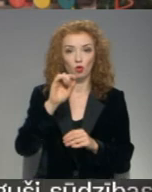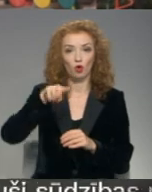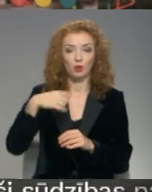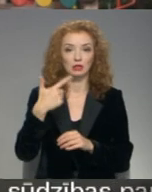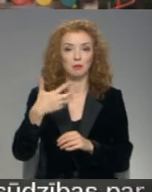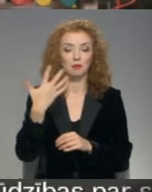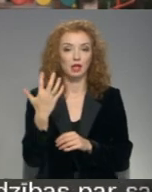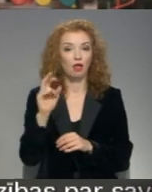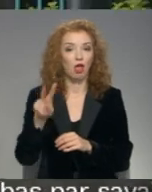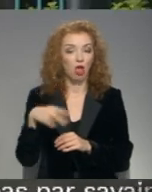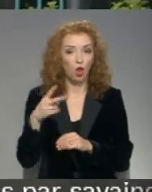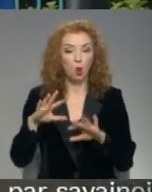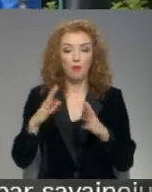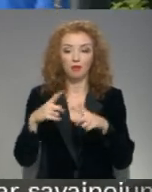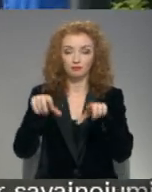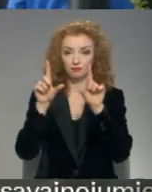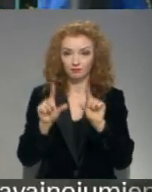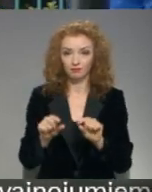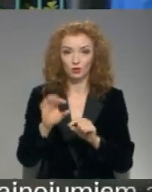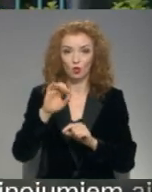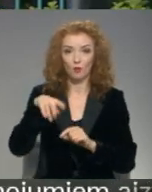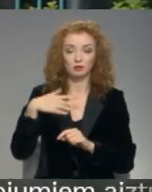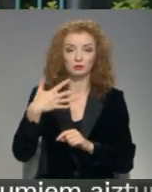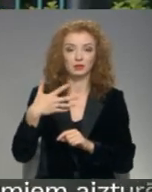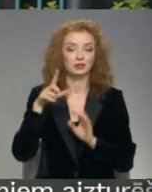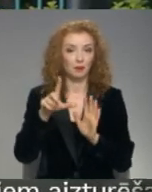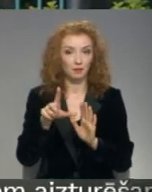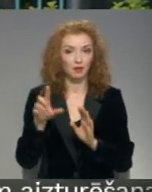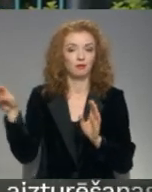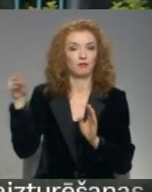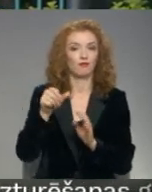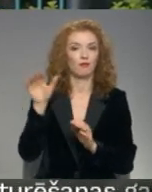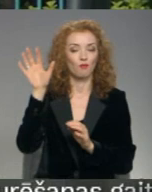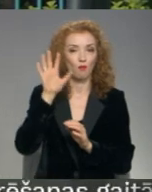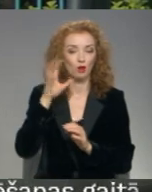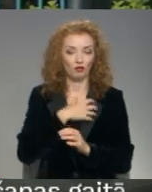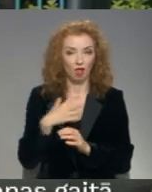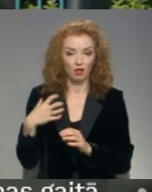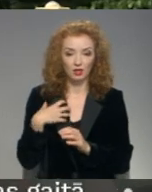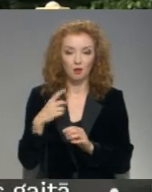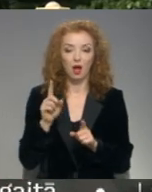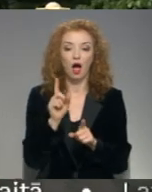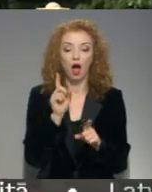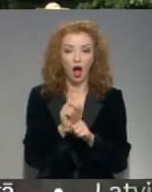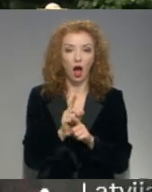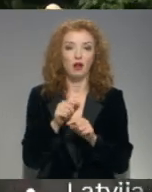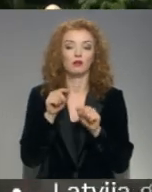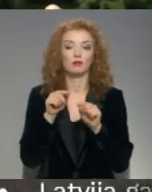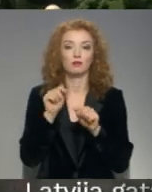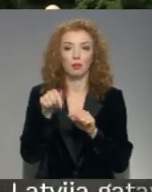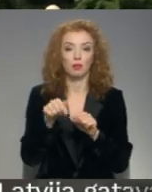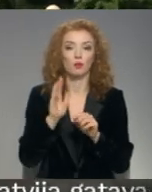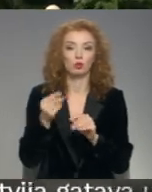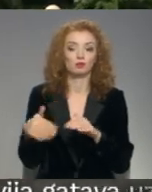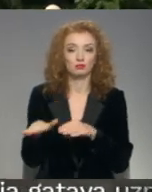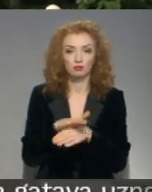0,75 eiro. Savukārt atlaidi 0,57 eiro sedza pašvaldība. Ar jauno mācību gadu arī pirmskolā maksa par ēdināšanu tiks